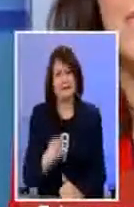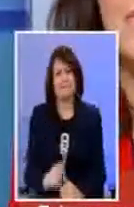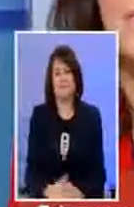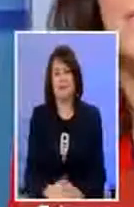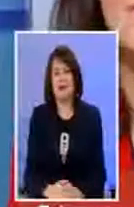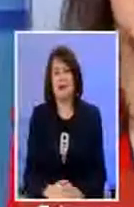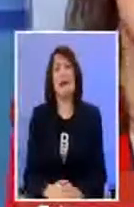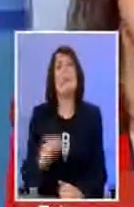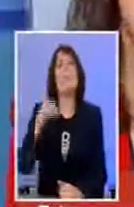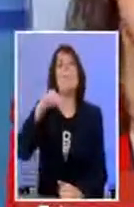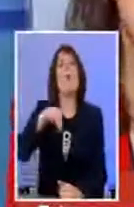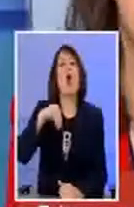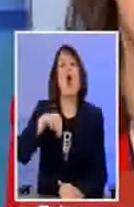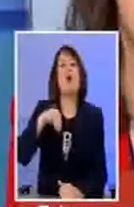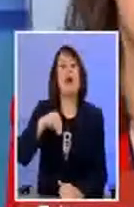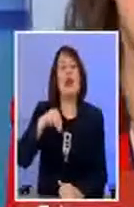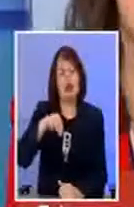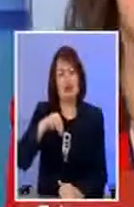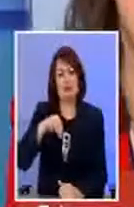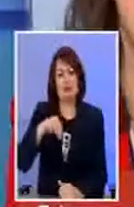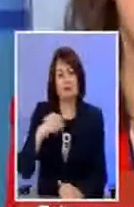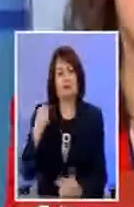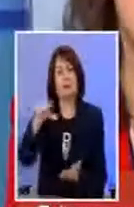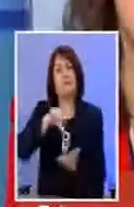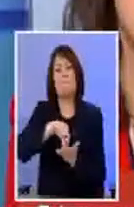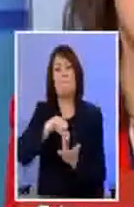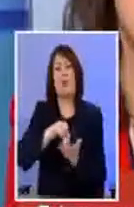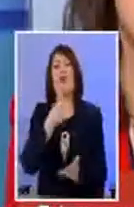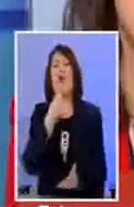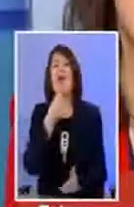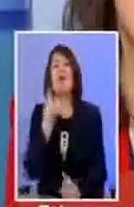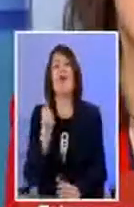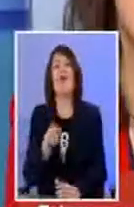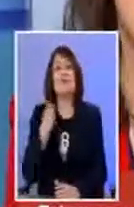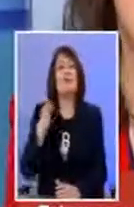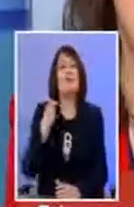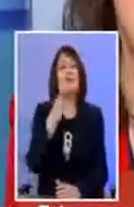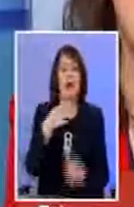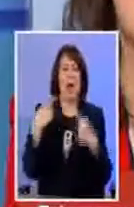Η Μπολόνια είναι μια πόλη η οποία είναι αρκετά εύκολη